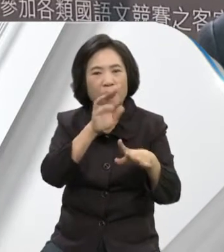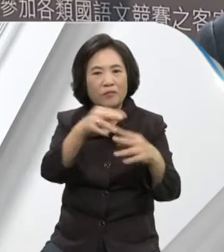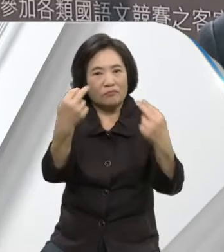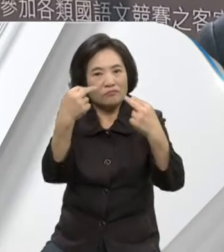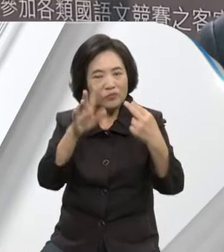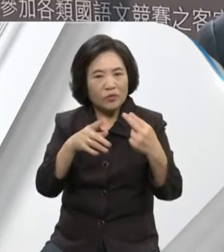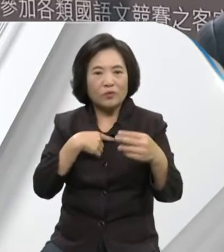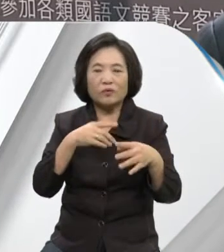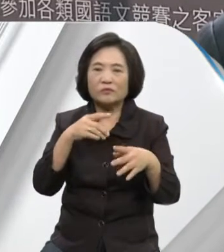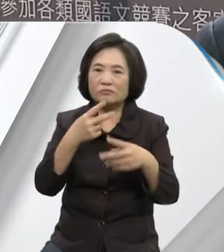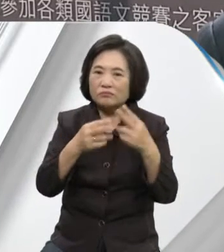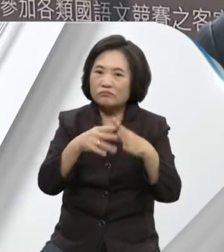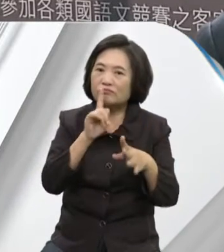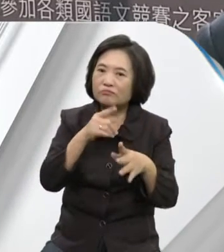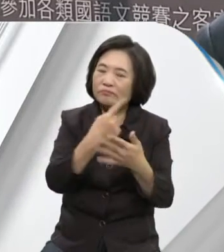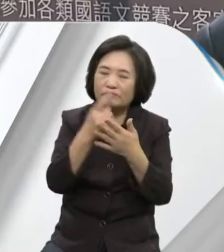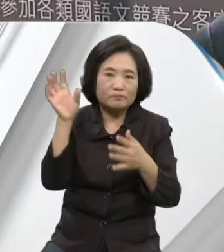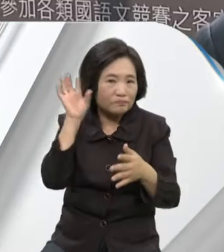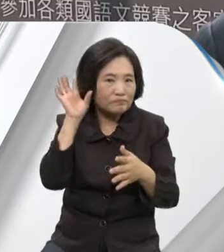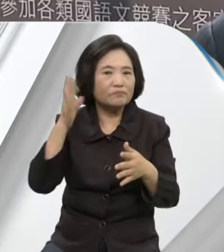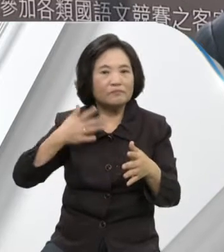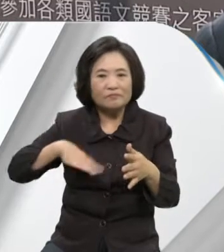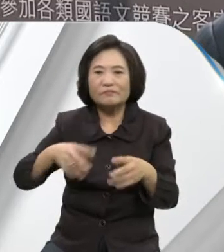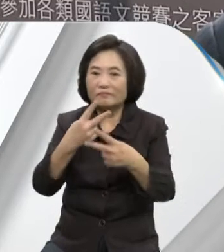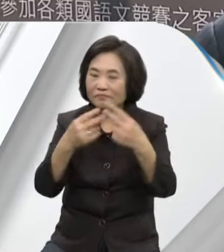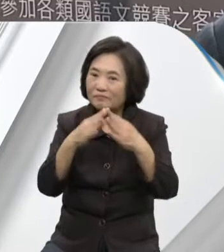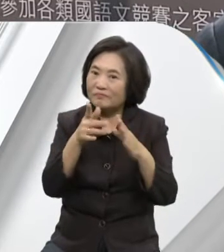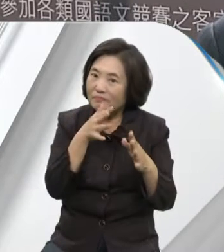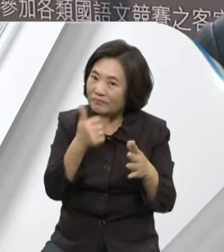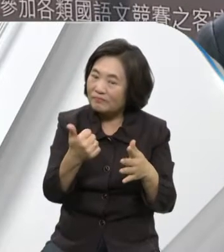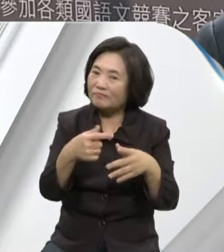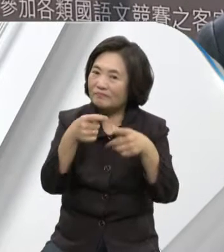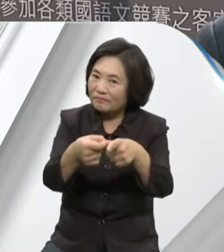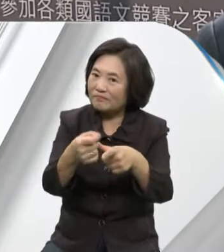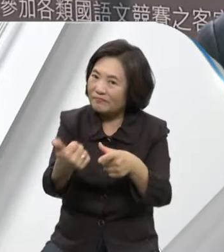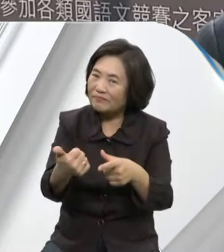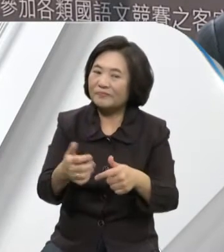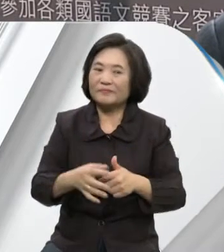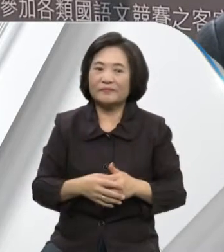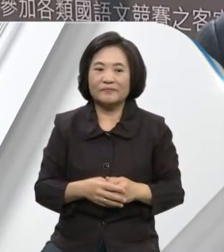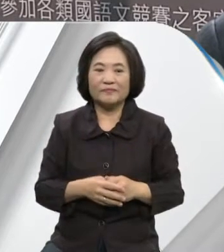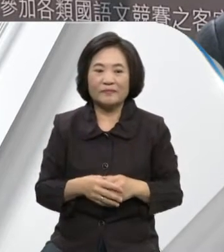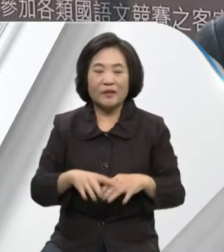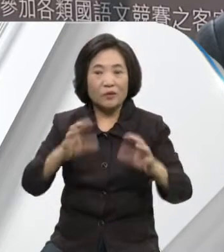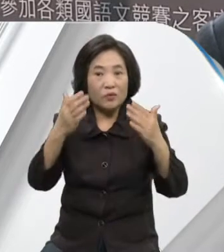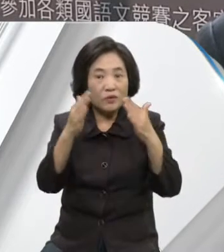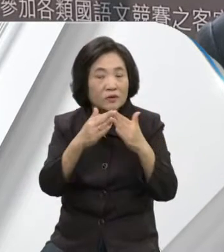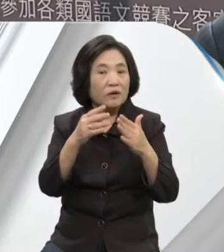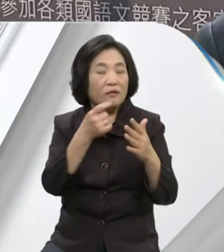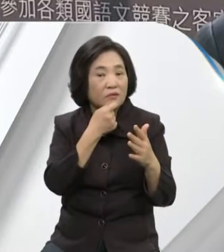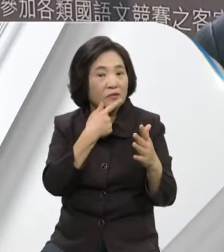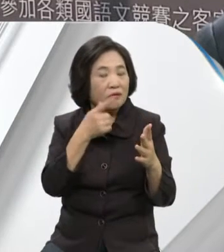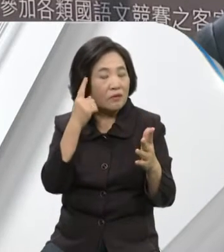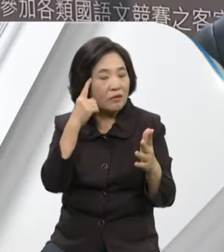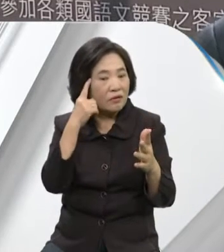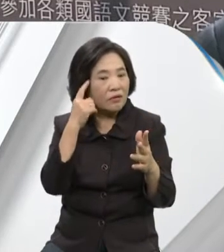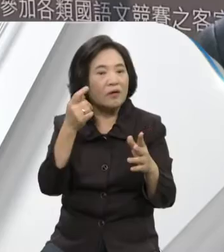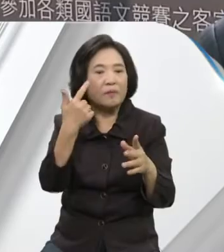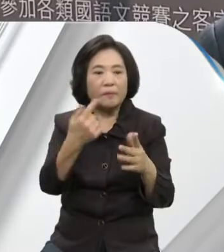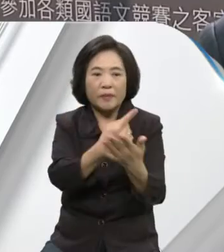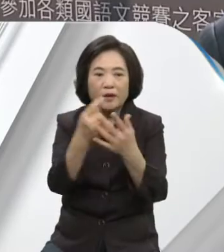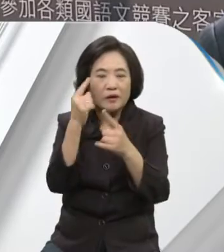公信力啦。啊，他家是谈好多客家，一个。系属于国家嘅语言之一，啊，大家